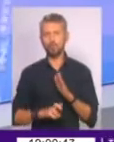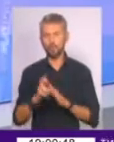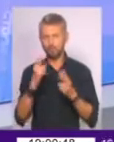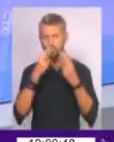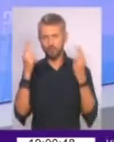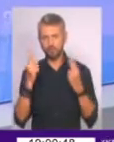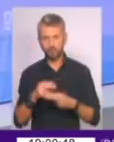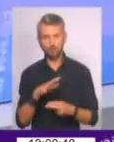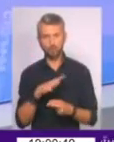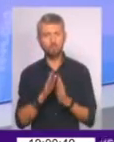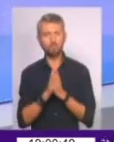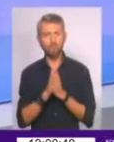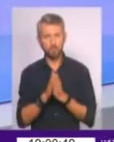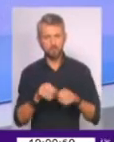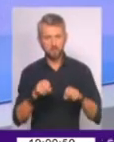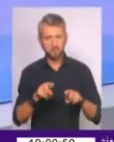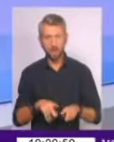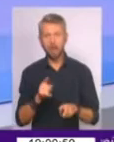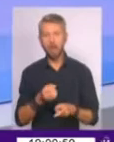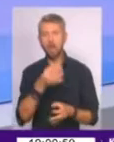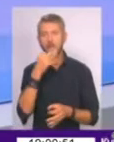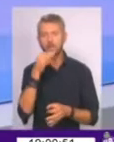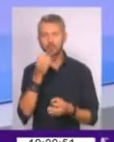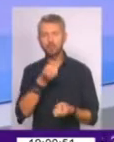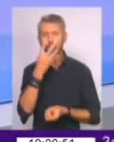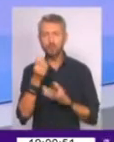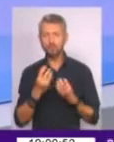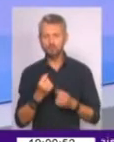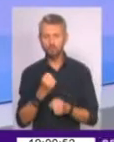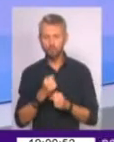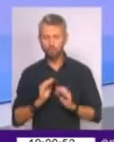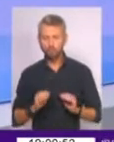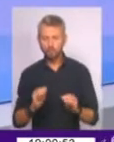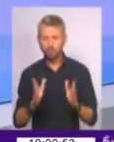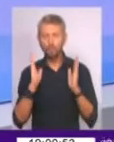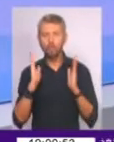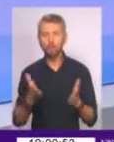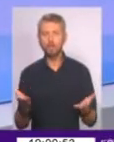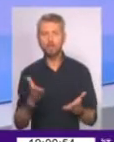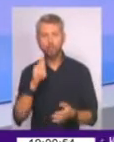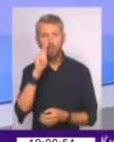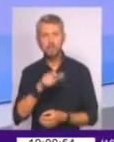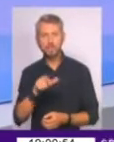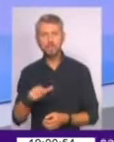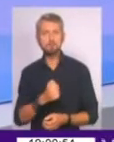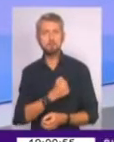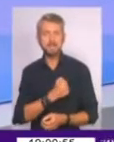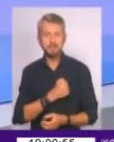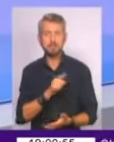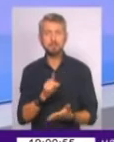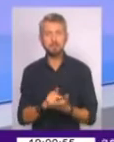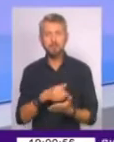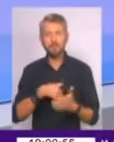поминальний молебень, а з соняшників утворили символічний зелений коридор, яким українські бійці мали б вийти з оточення та були